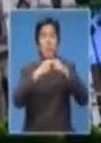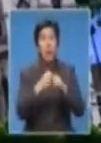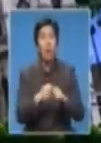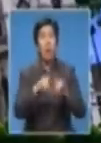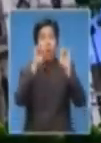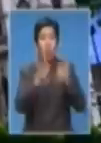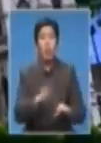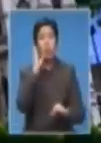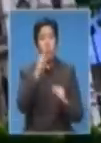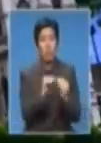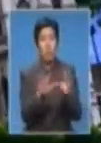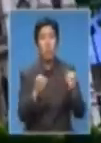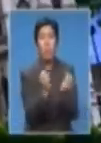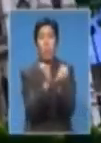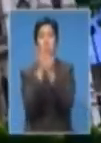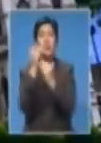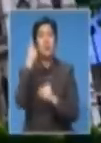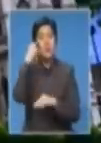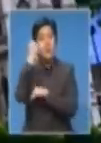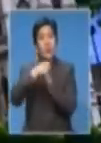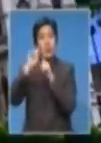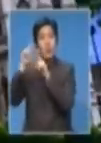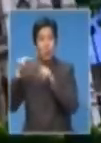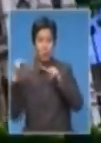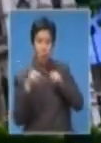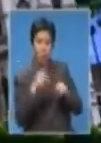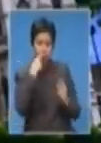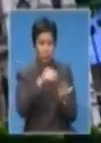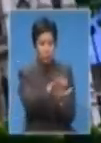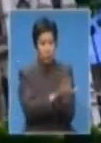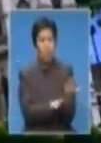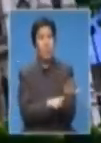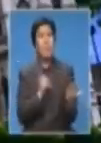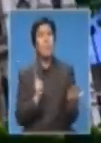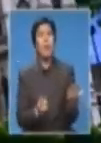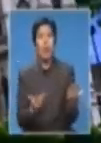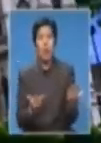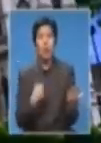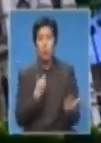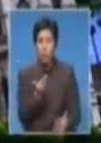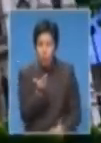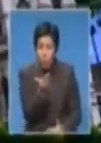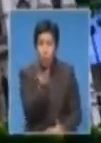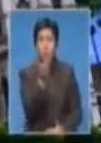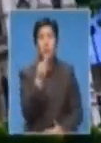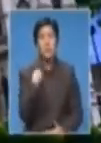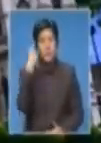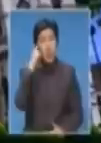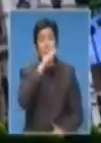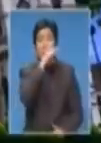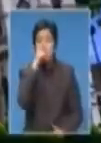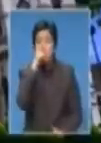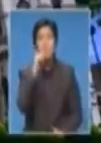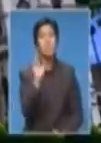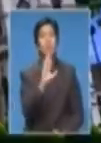งไปภูมิภาคไปโน่นต่างชาติเขามองประเทศไทยเป็นอะไรล่ะครับนะก็ตรงนี้ขอแค่นี้เองนะไม่ได้ให้ปกปิดอะไรทั้งสิ้น